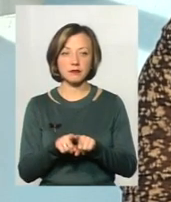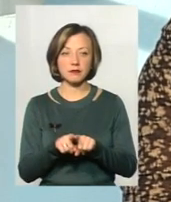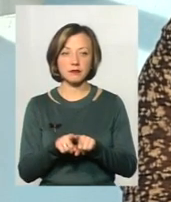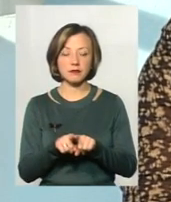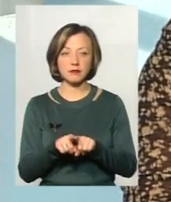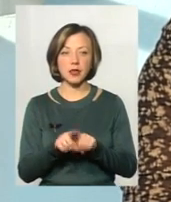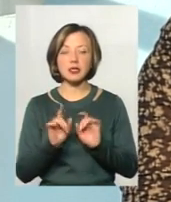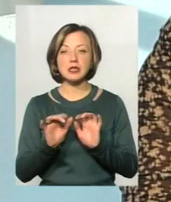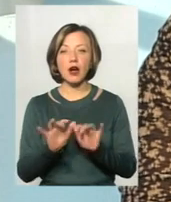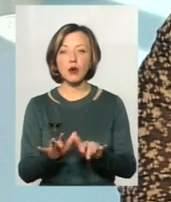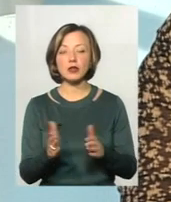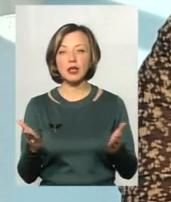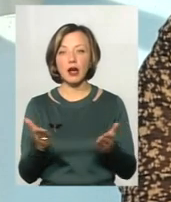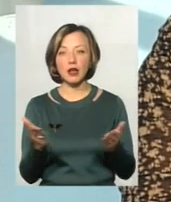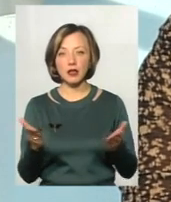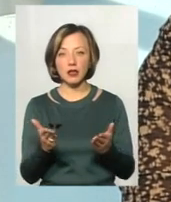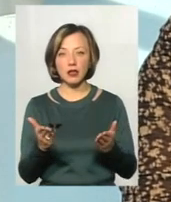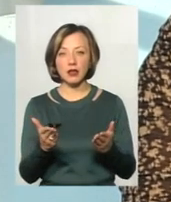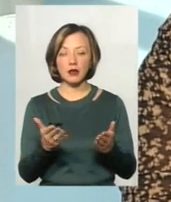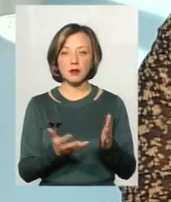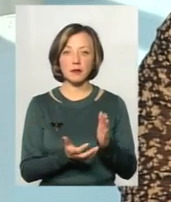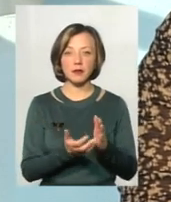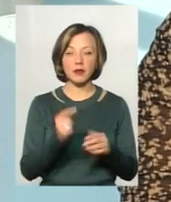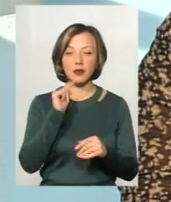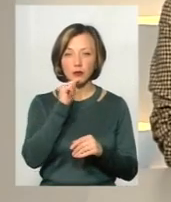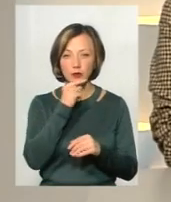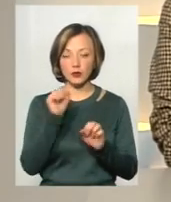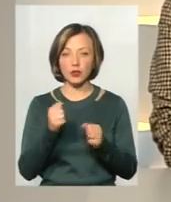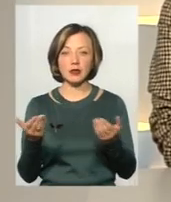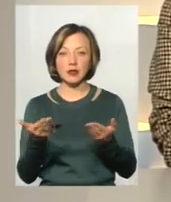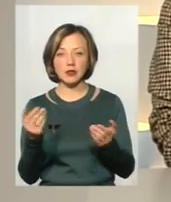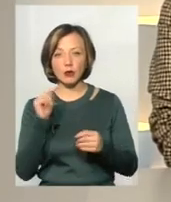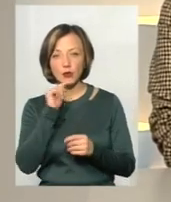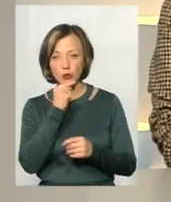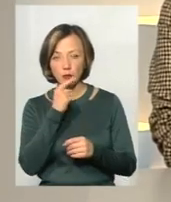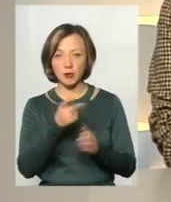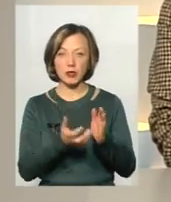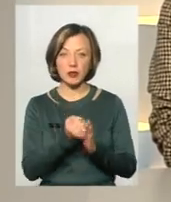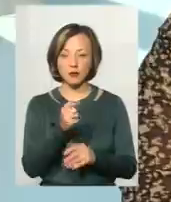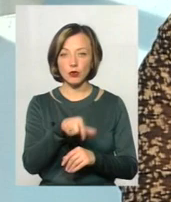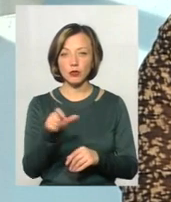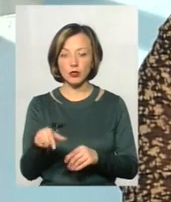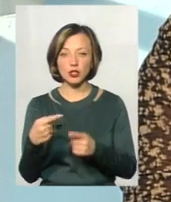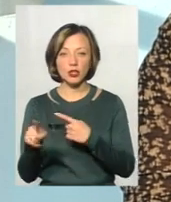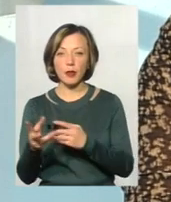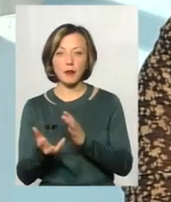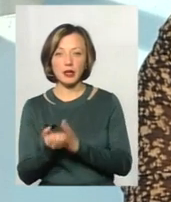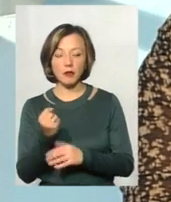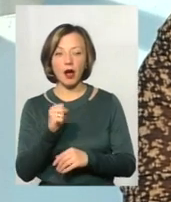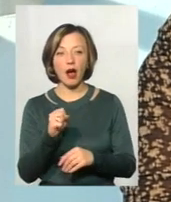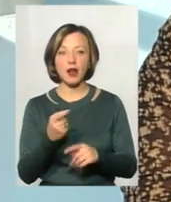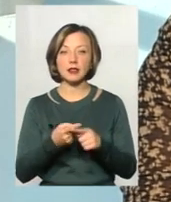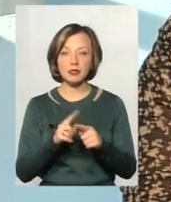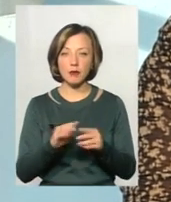як міроприємства, які там одні на підтримують. Можна зекономити. Так, десь зекономити, так, одні підтримують, люди не підтримують. А це